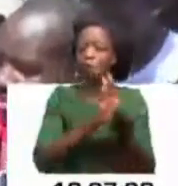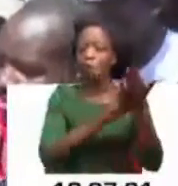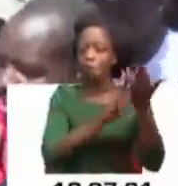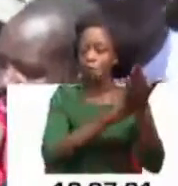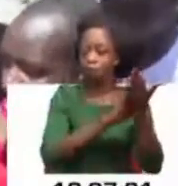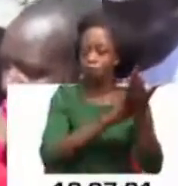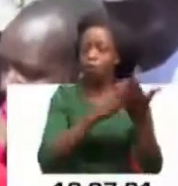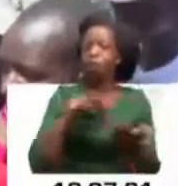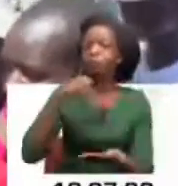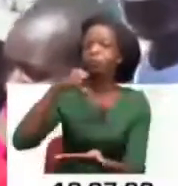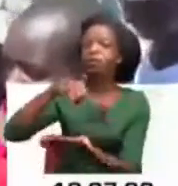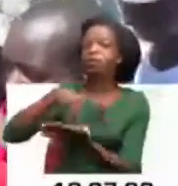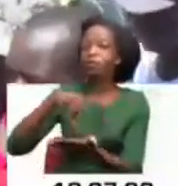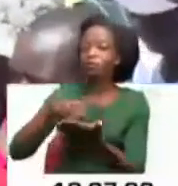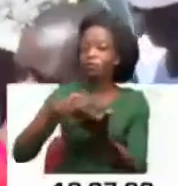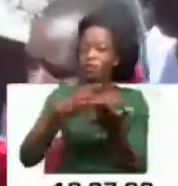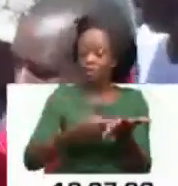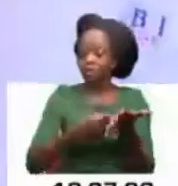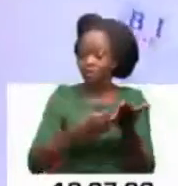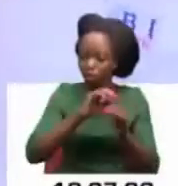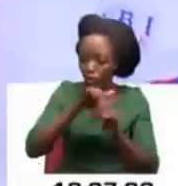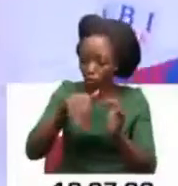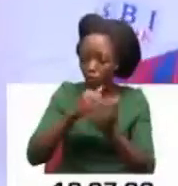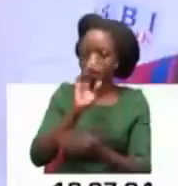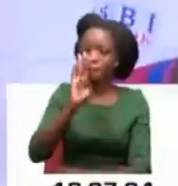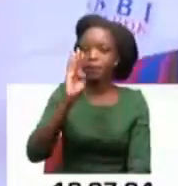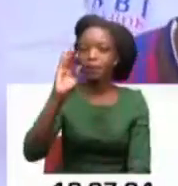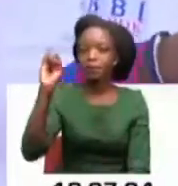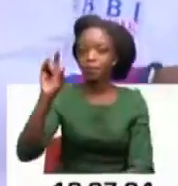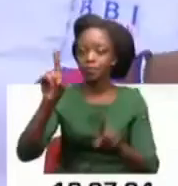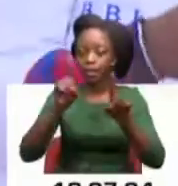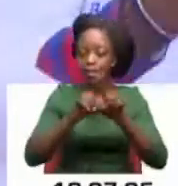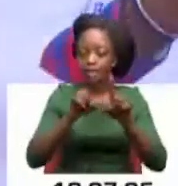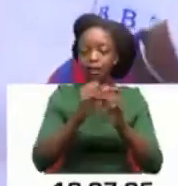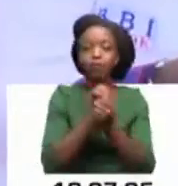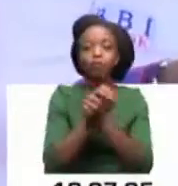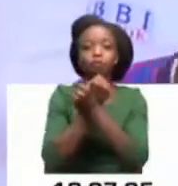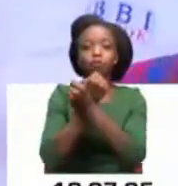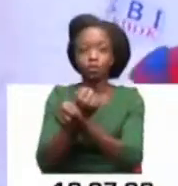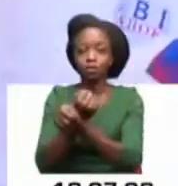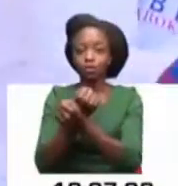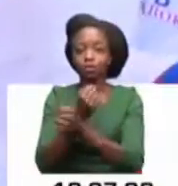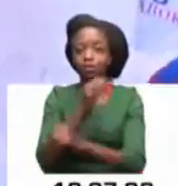ni ujumuishaji kwenye mchakato mzima wa BBI pamoja na kulindwa kwa